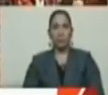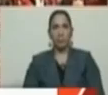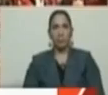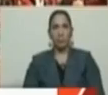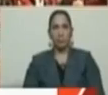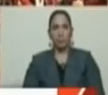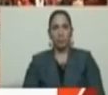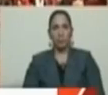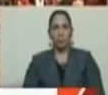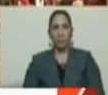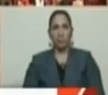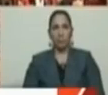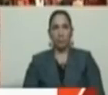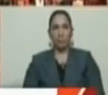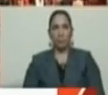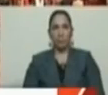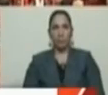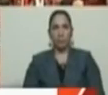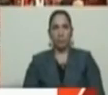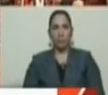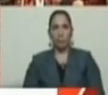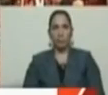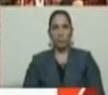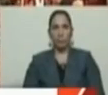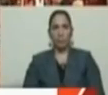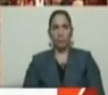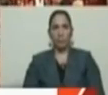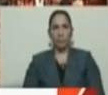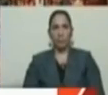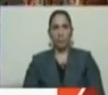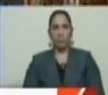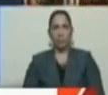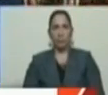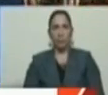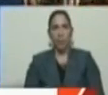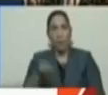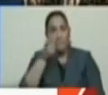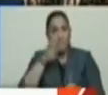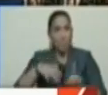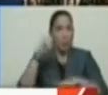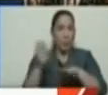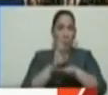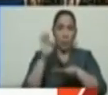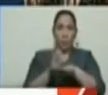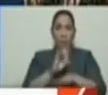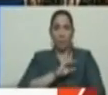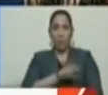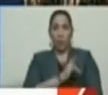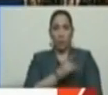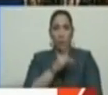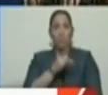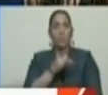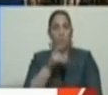نطلق عليها في أدبيات السياسة. مع الوقت الحقيقة أصبح في أكثر من دولة